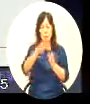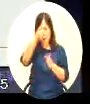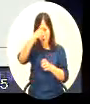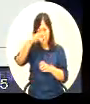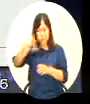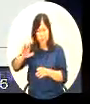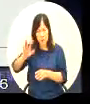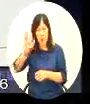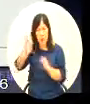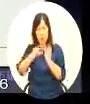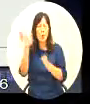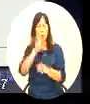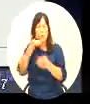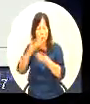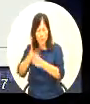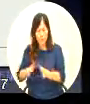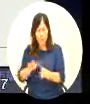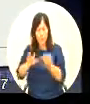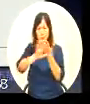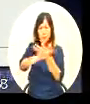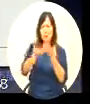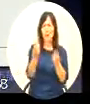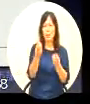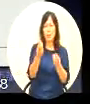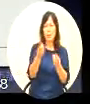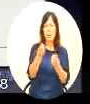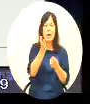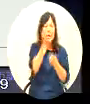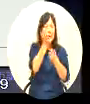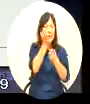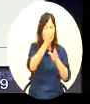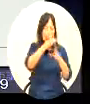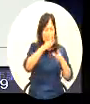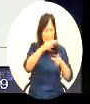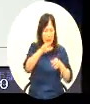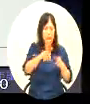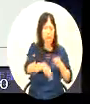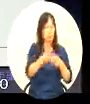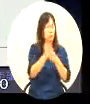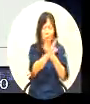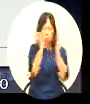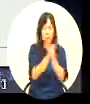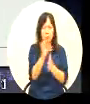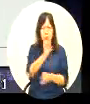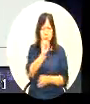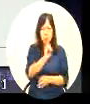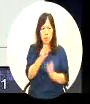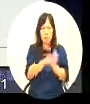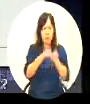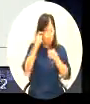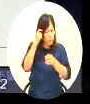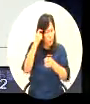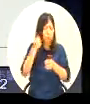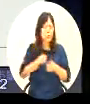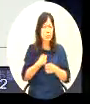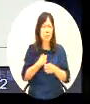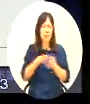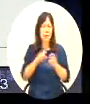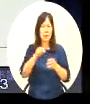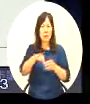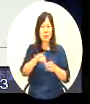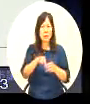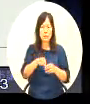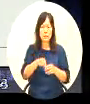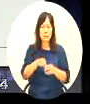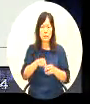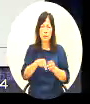个音乐班以外，其他我们大冈山地区一班都没有。那我想哦，当然我知道目前我